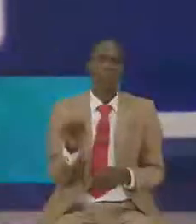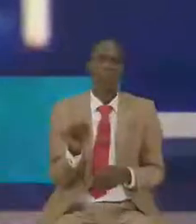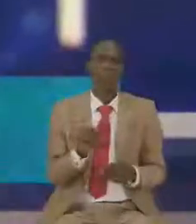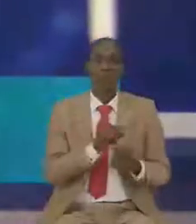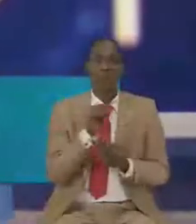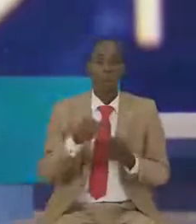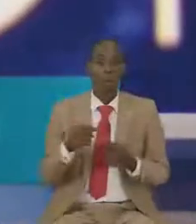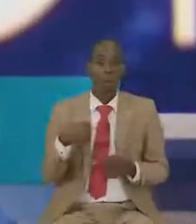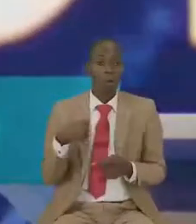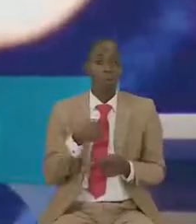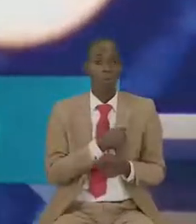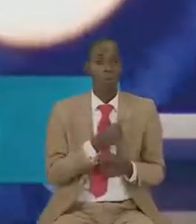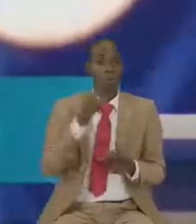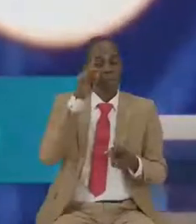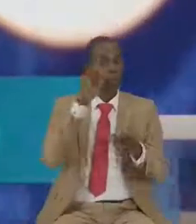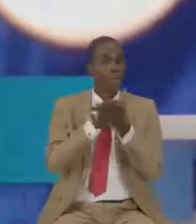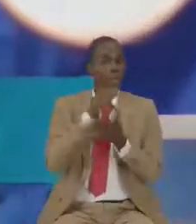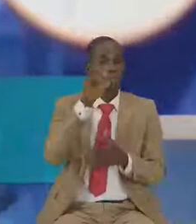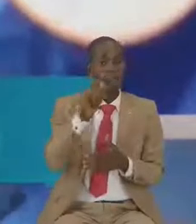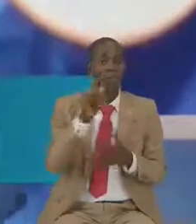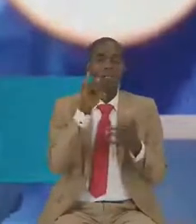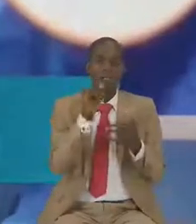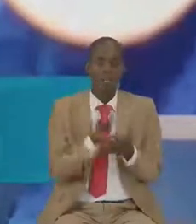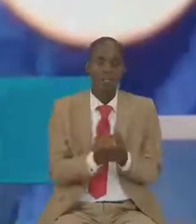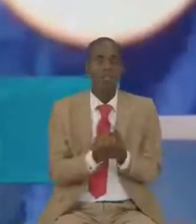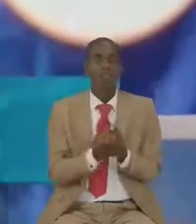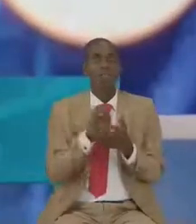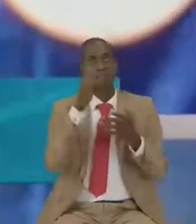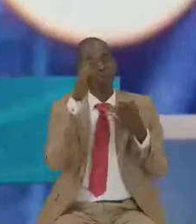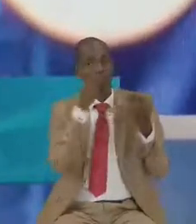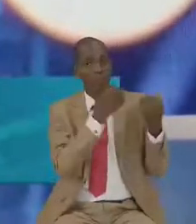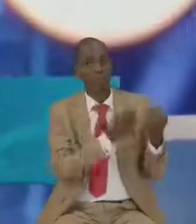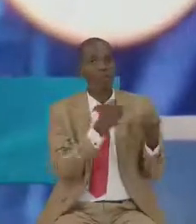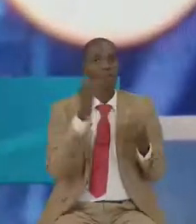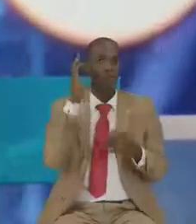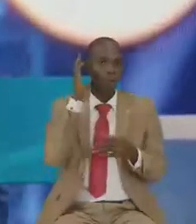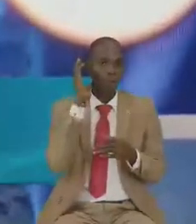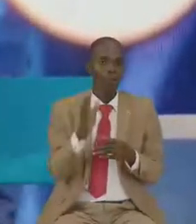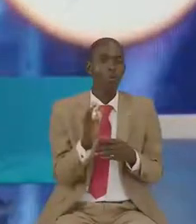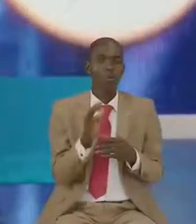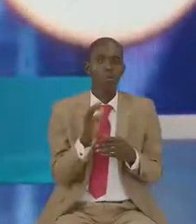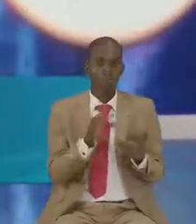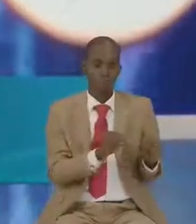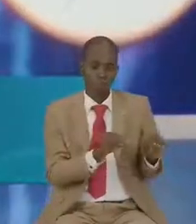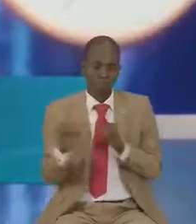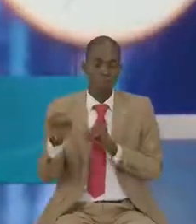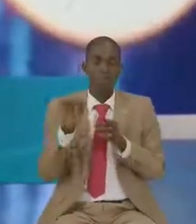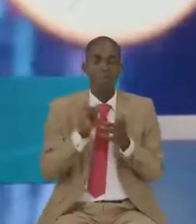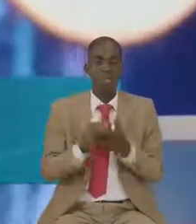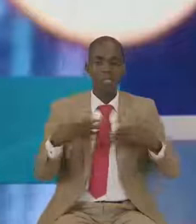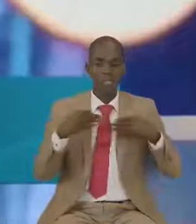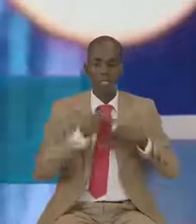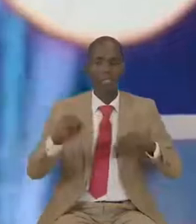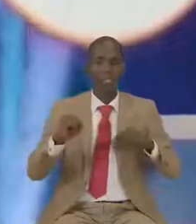bonté. Croire. Lorsque nous croyons, alors cette foi passe par